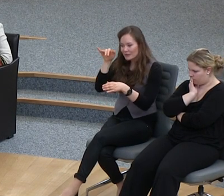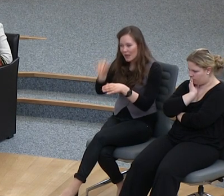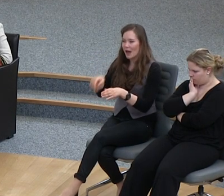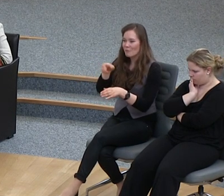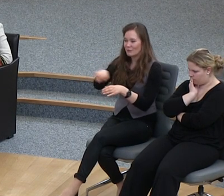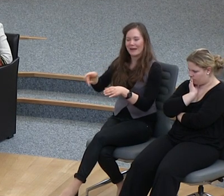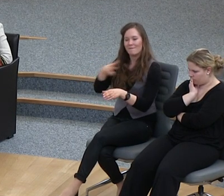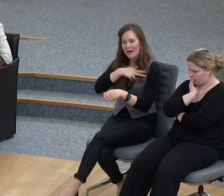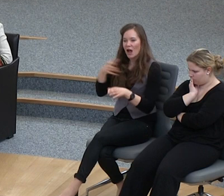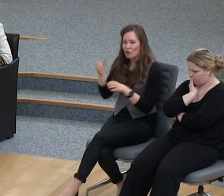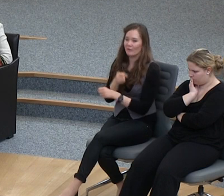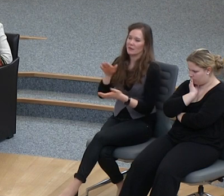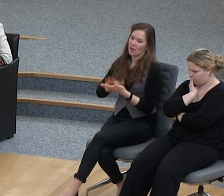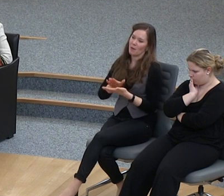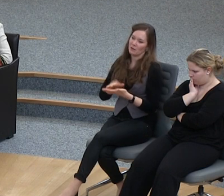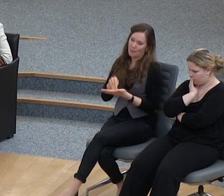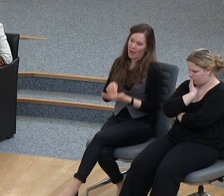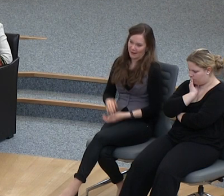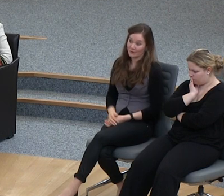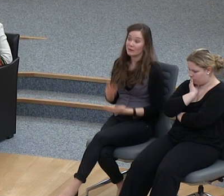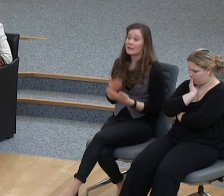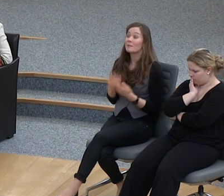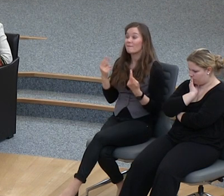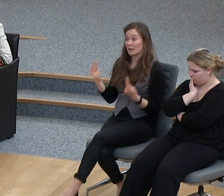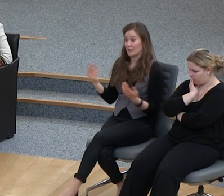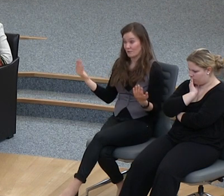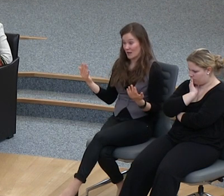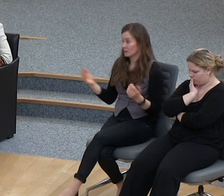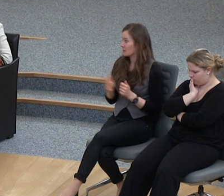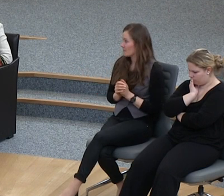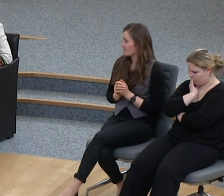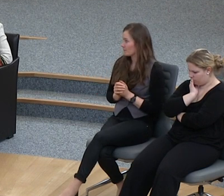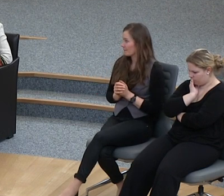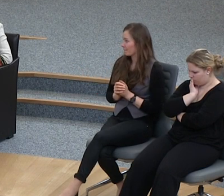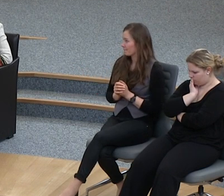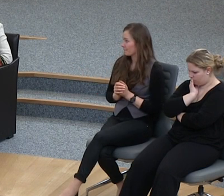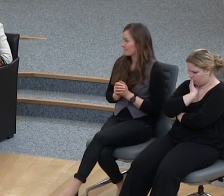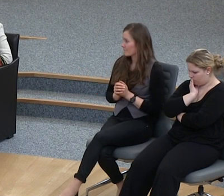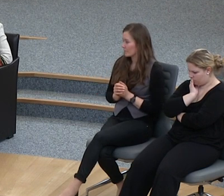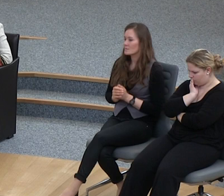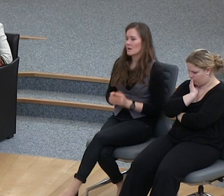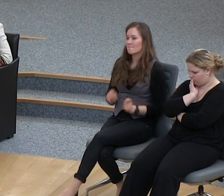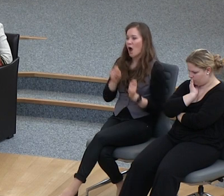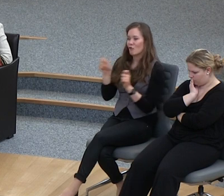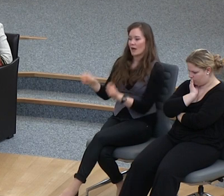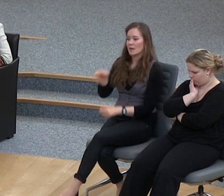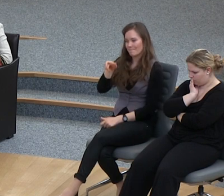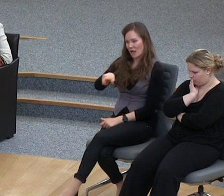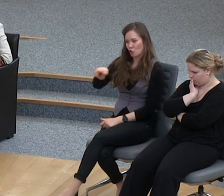echte Teilhabe und Inklusion geht. Das heißt aber auch, dass diese Beauftragten